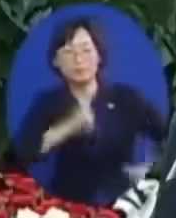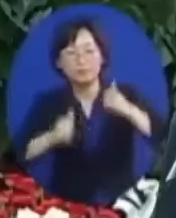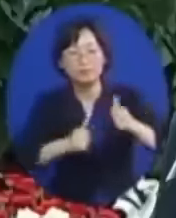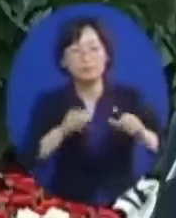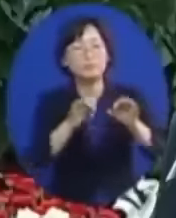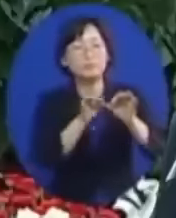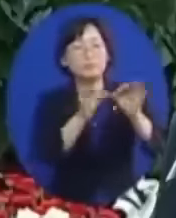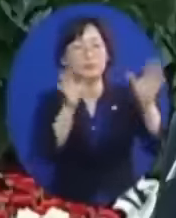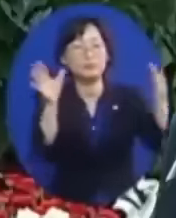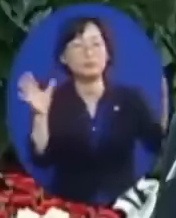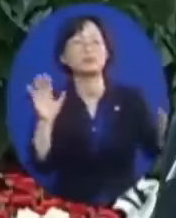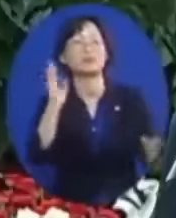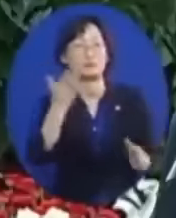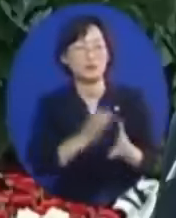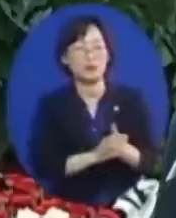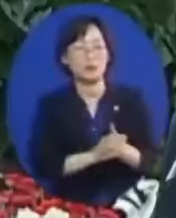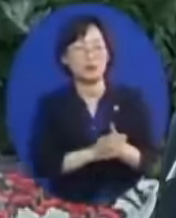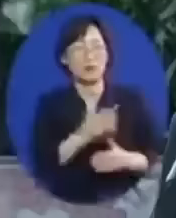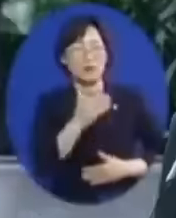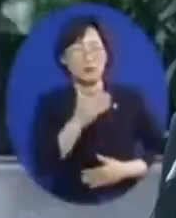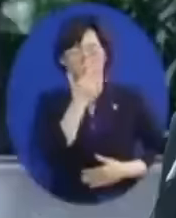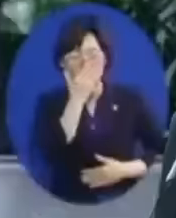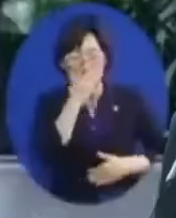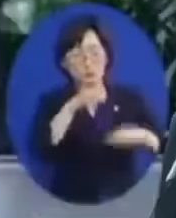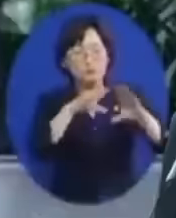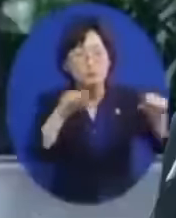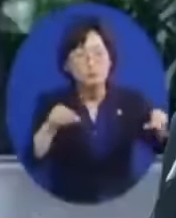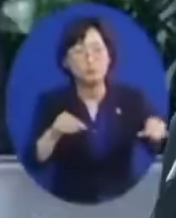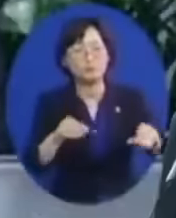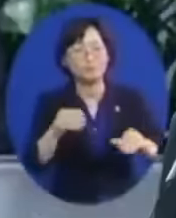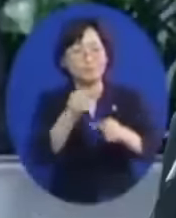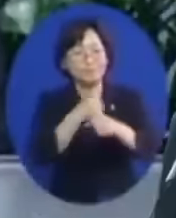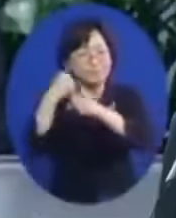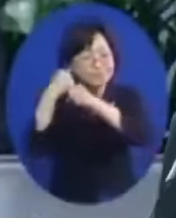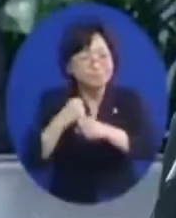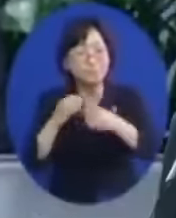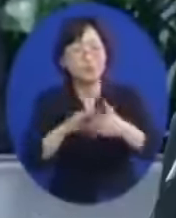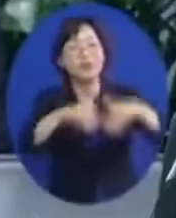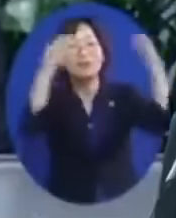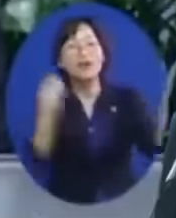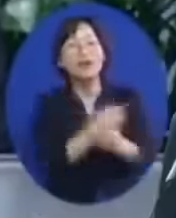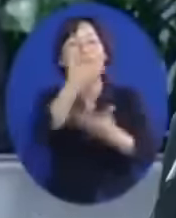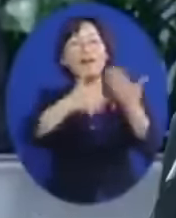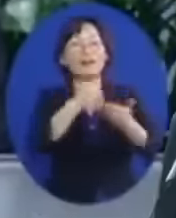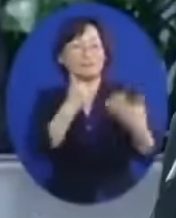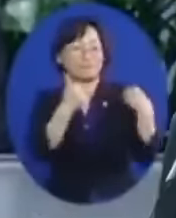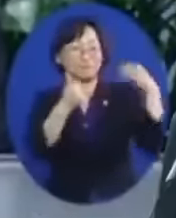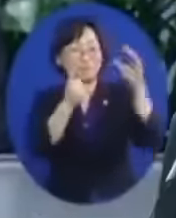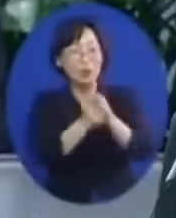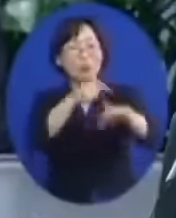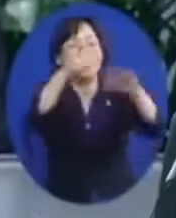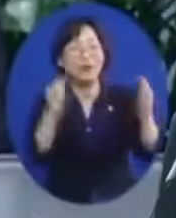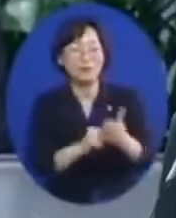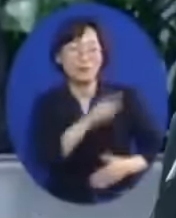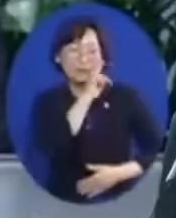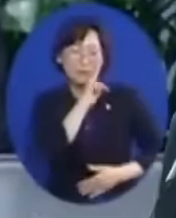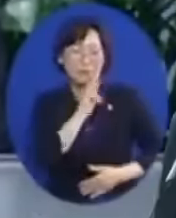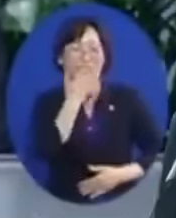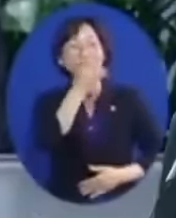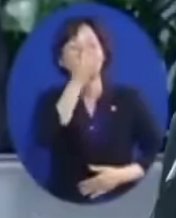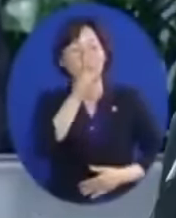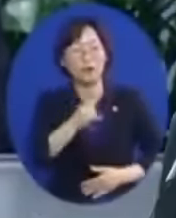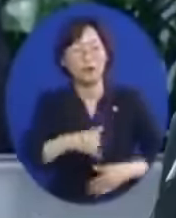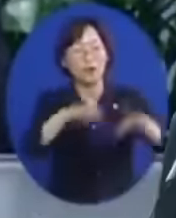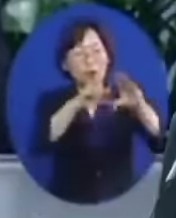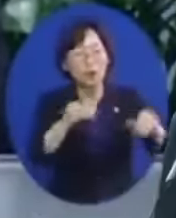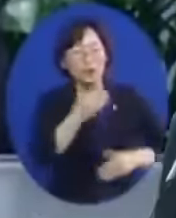것입니다. 온유와 겸손의 멍에를 지고 나가면 다 하나님께 맡기고 자기는 마음에 평안할 수 있습니다.